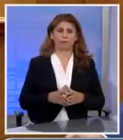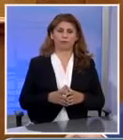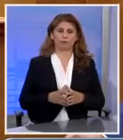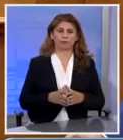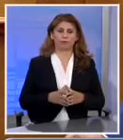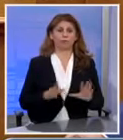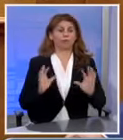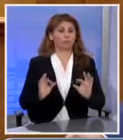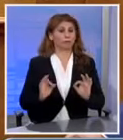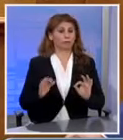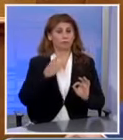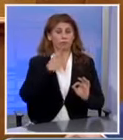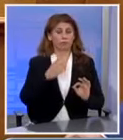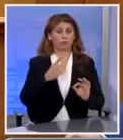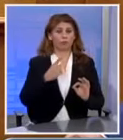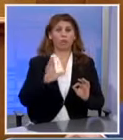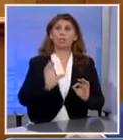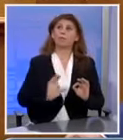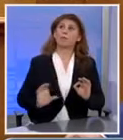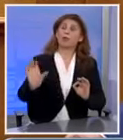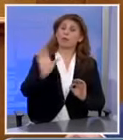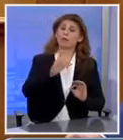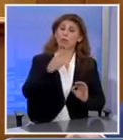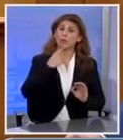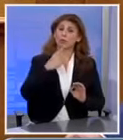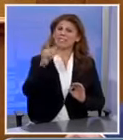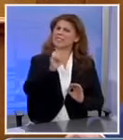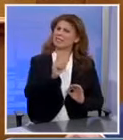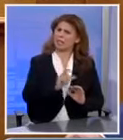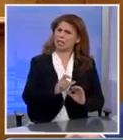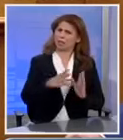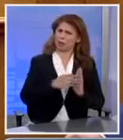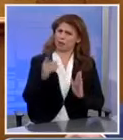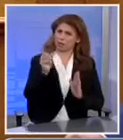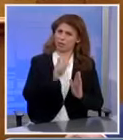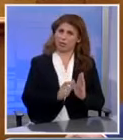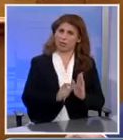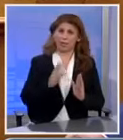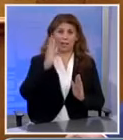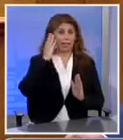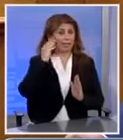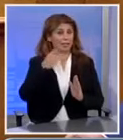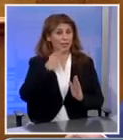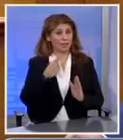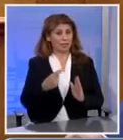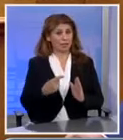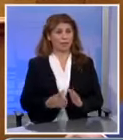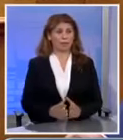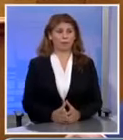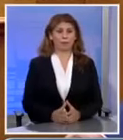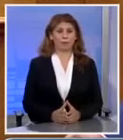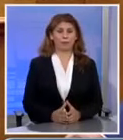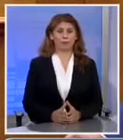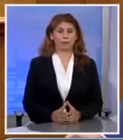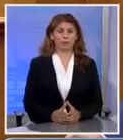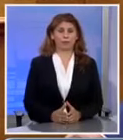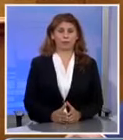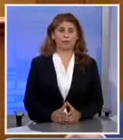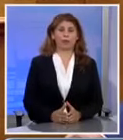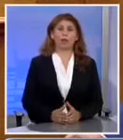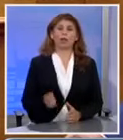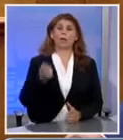και βεβαίως αναφέρθηκε στην υπόλοιπη Ευρώπη κάνοντας αναφορά στην Ιταλία. Αλλά ξέχασε να πει ότι σχεδόν